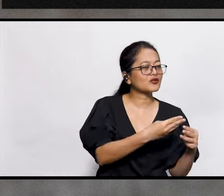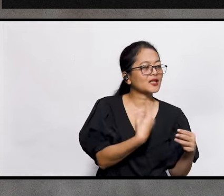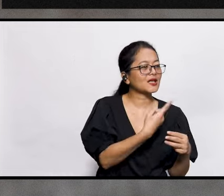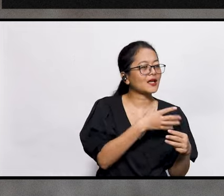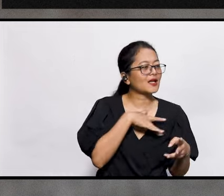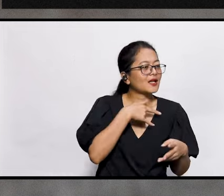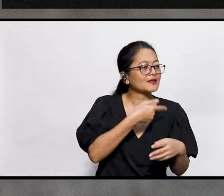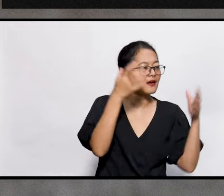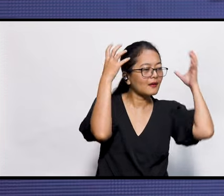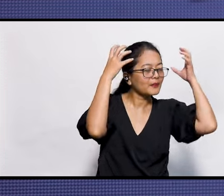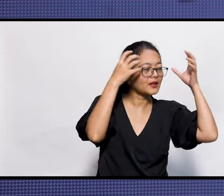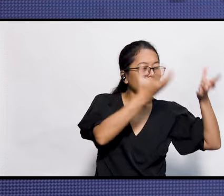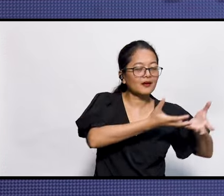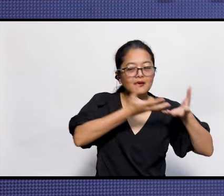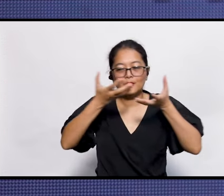dunia